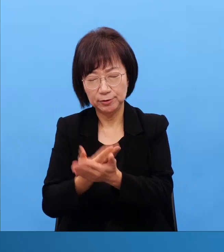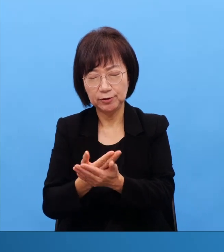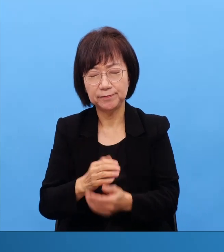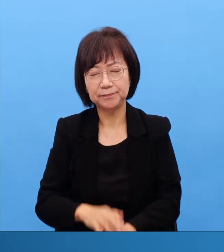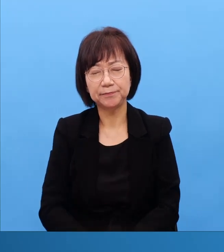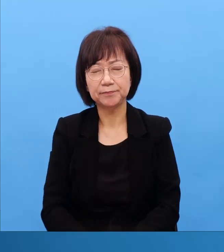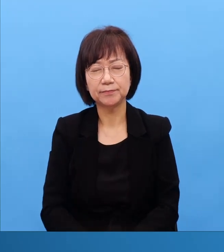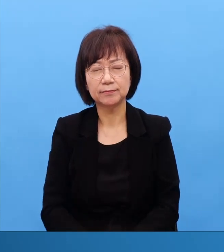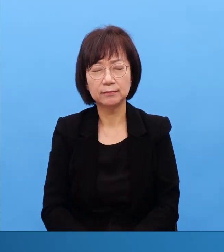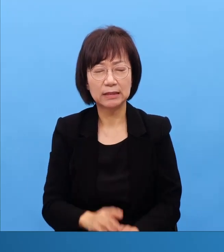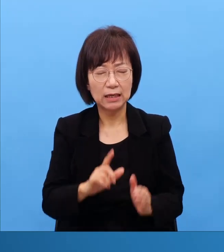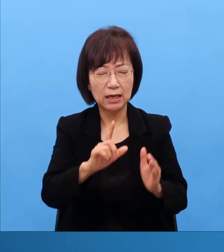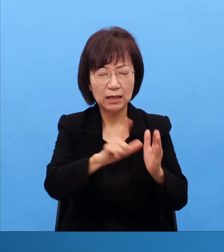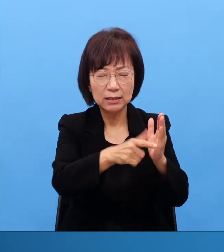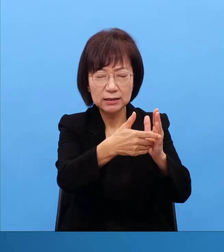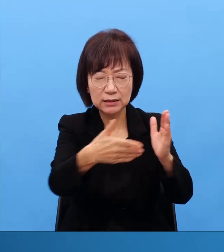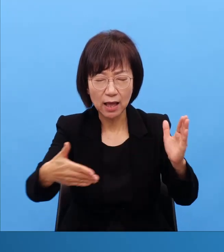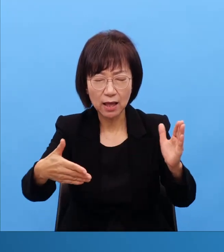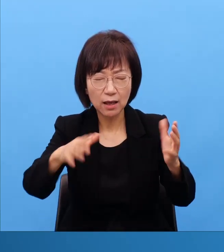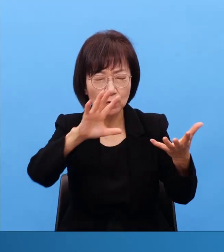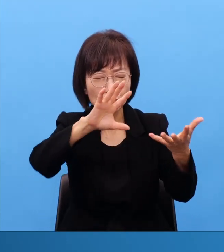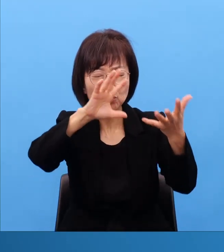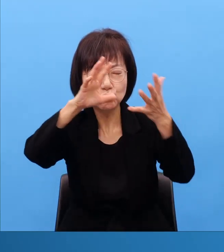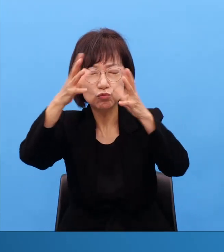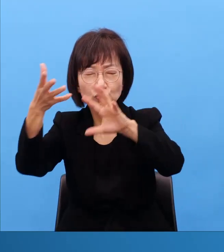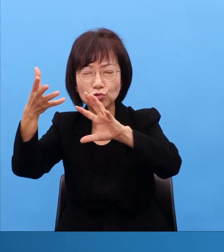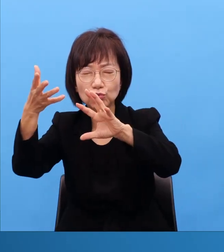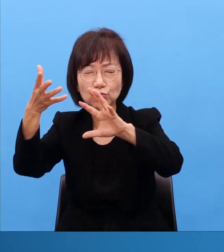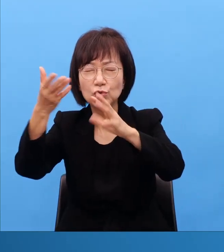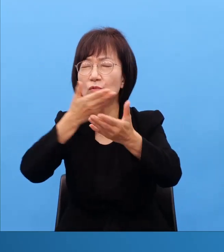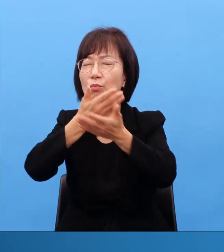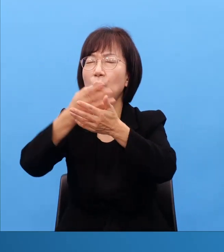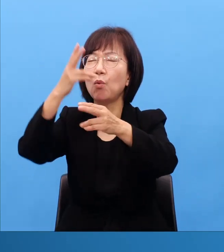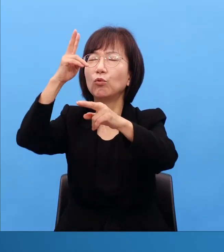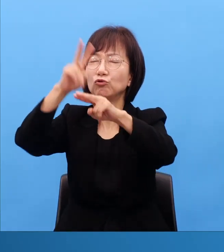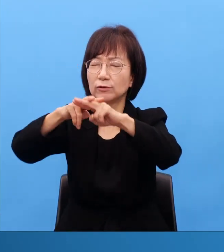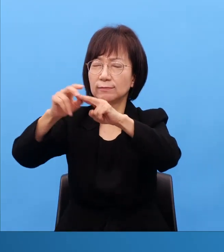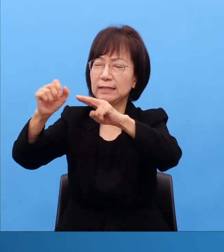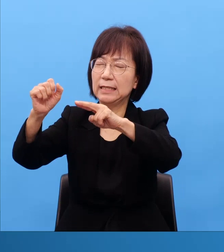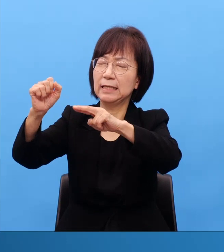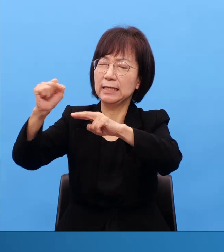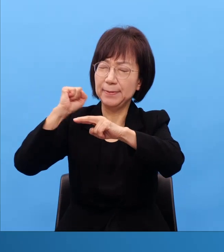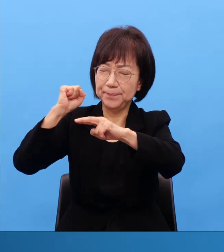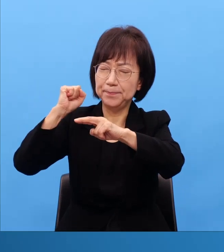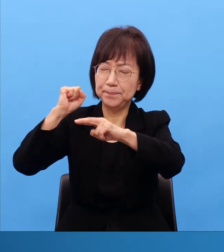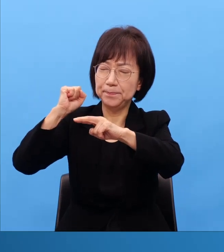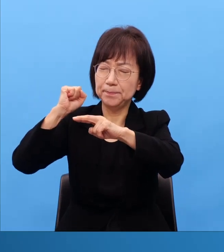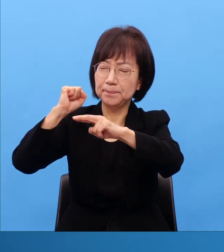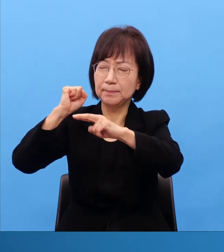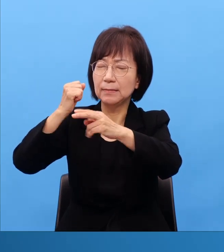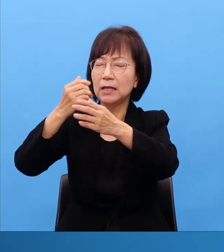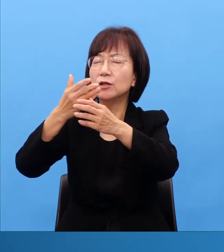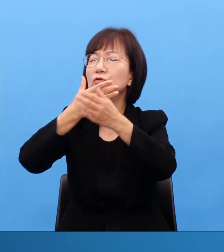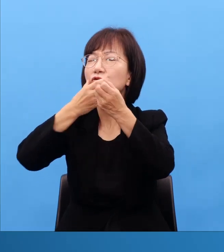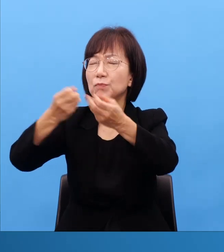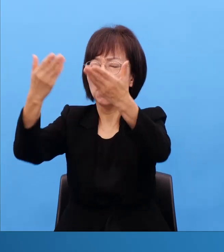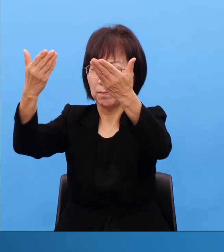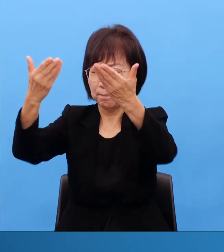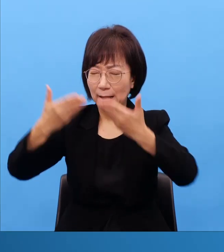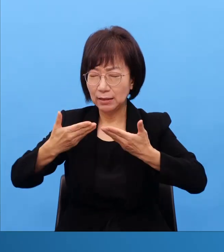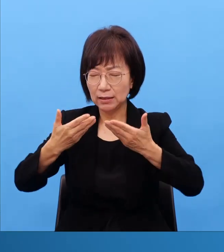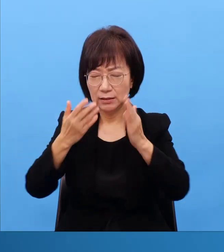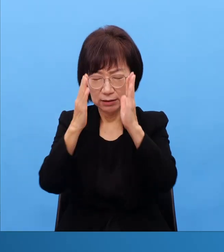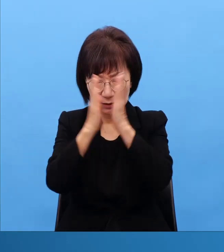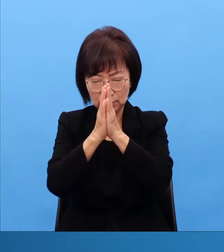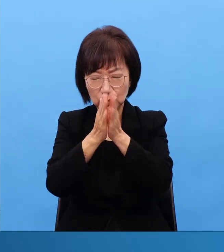시대와 우주와 보좌를 움직이는 기도가 시작되게 하옵소서. May we begin the prayer to move the